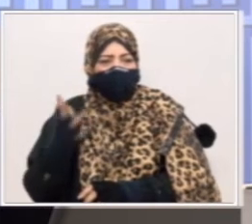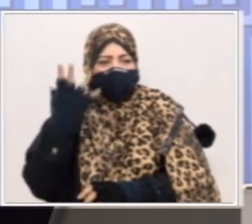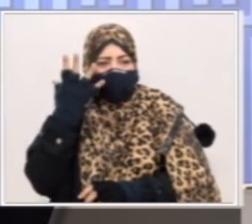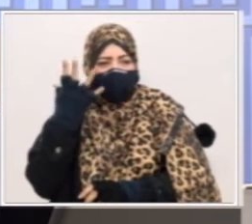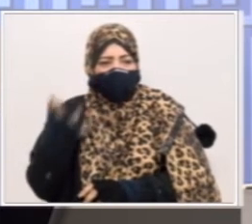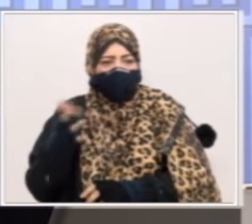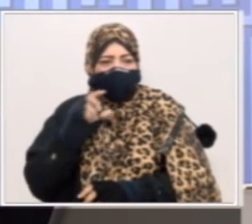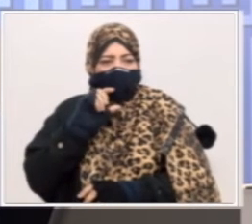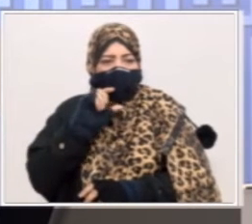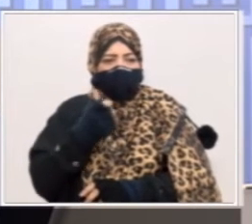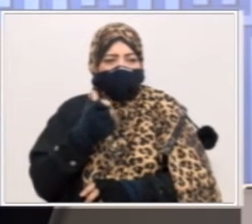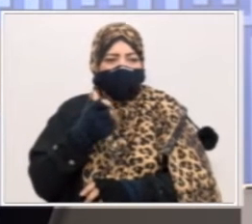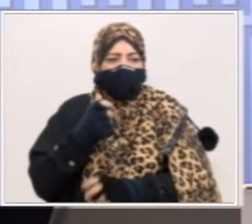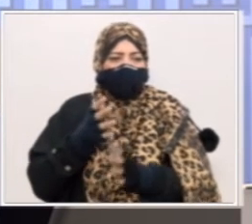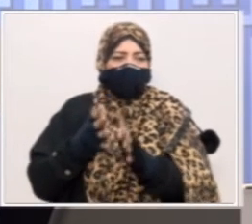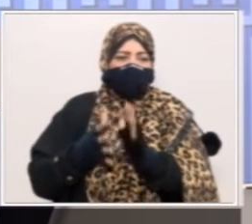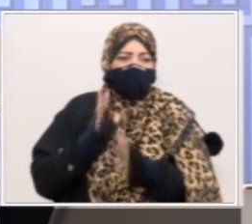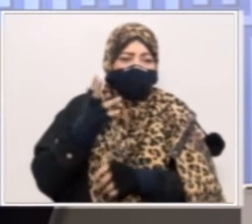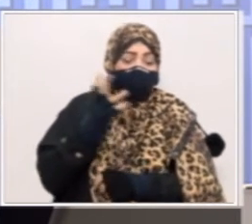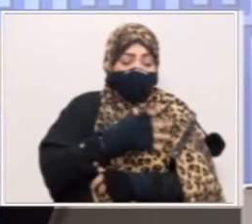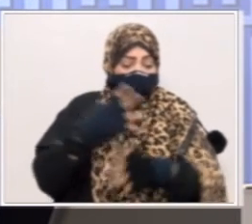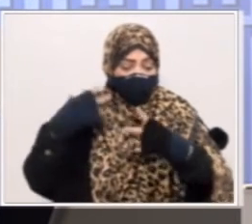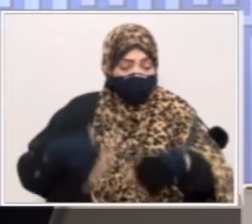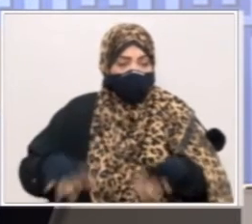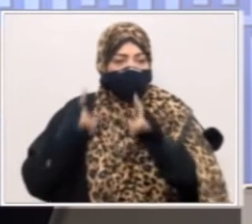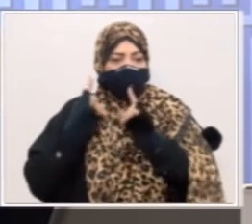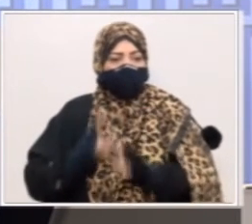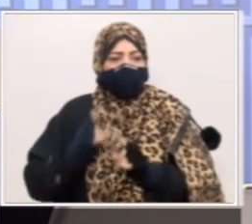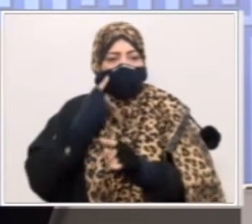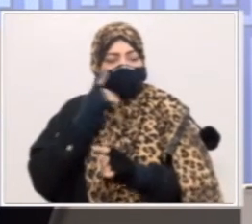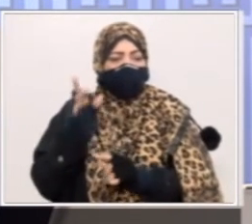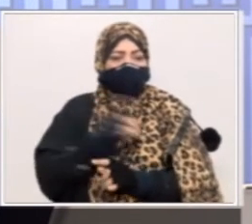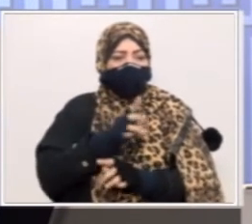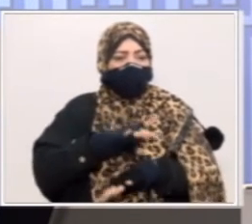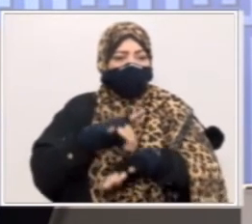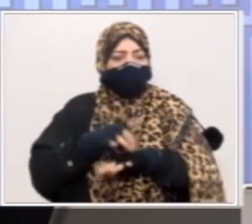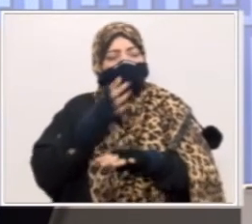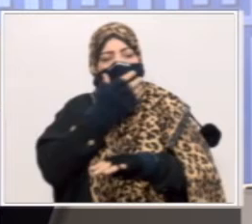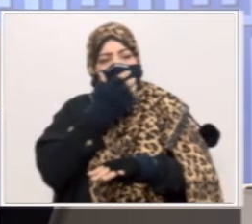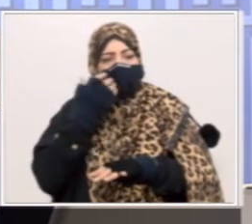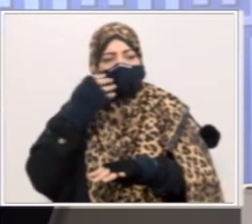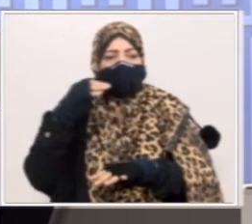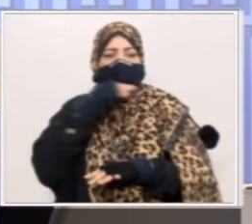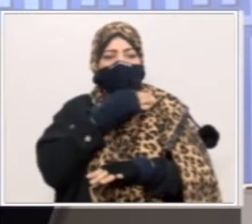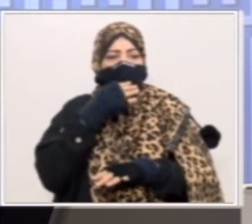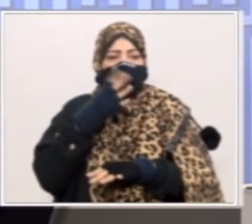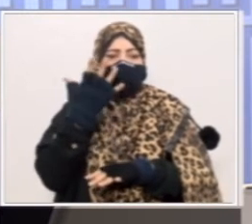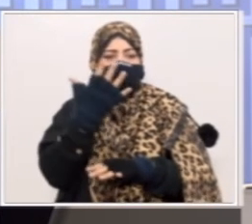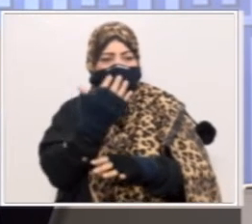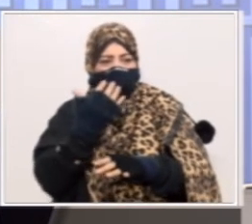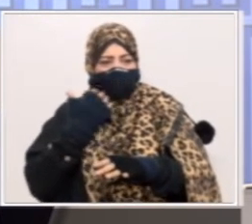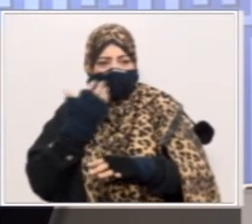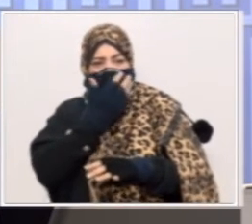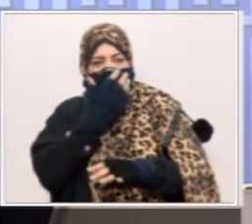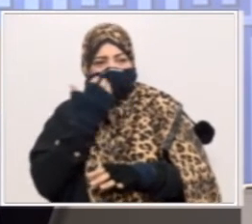كان صحيحا معافا يستطيع الصوم لا يمنعه مانع فإنه يجب